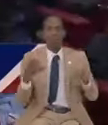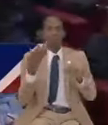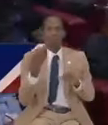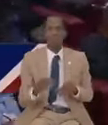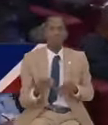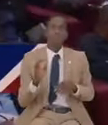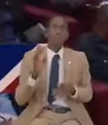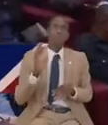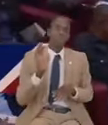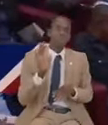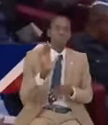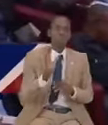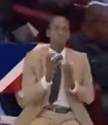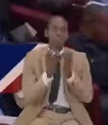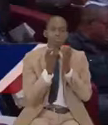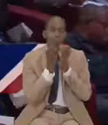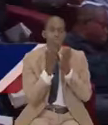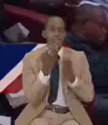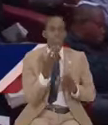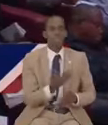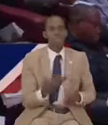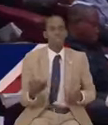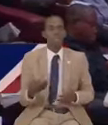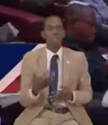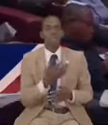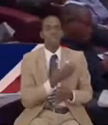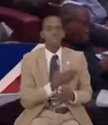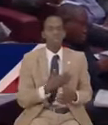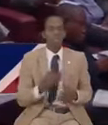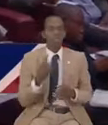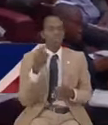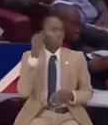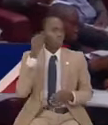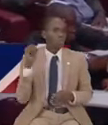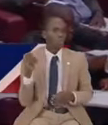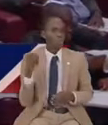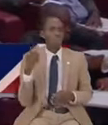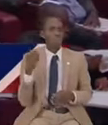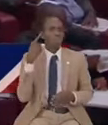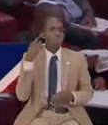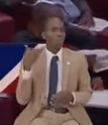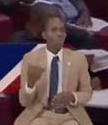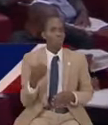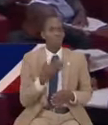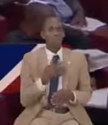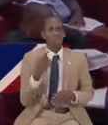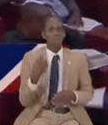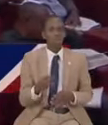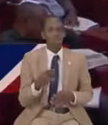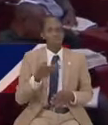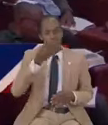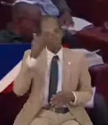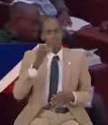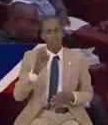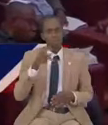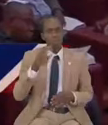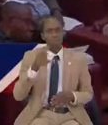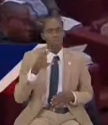était ces choses de prix l'argent et l'or les aromates et lui les